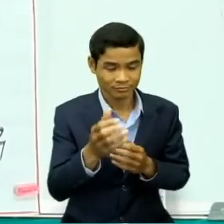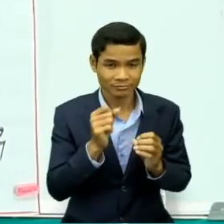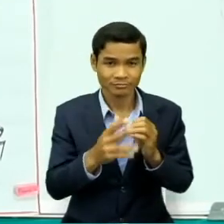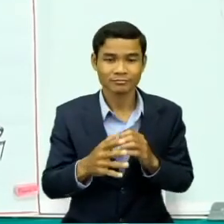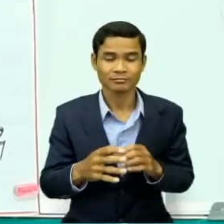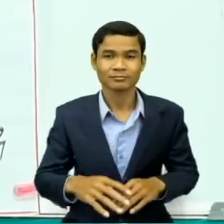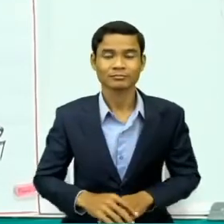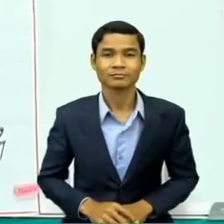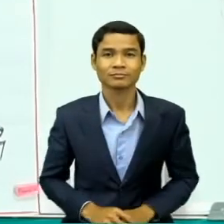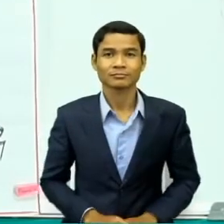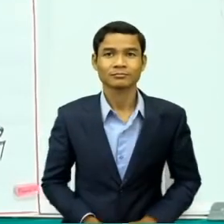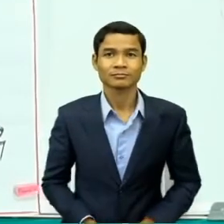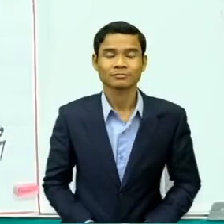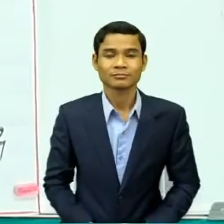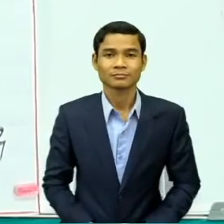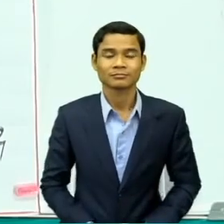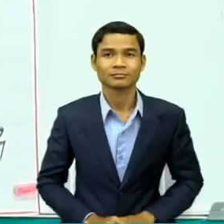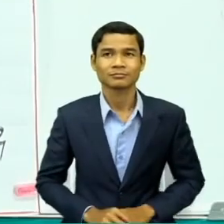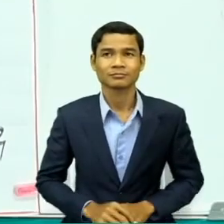đàm